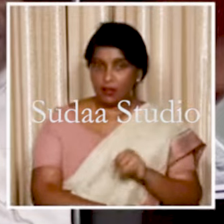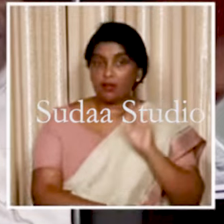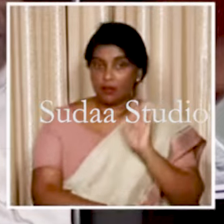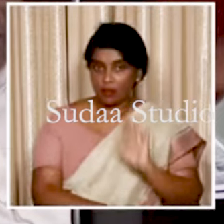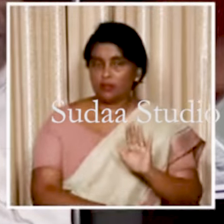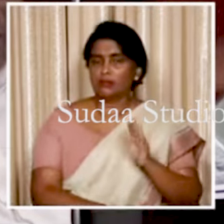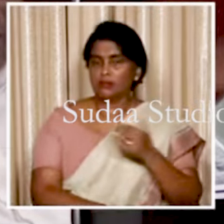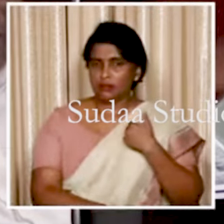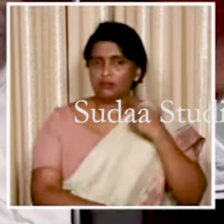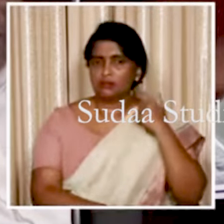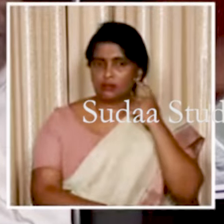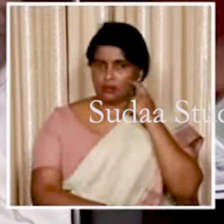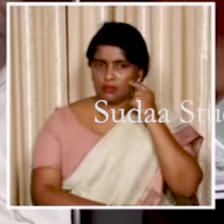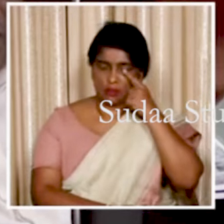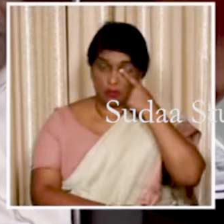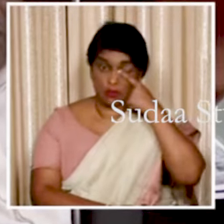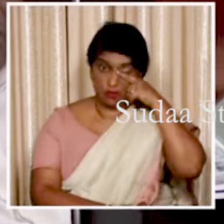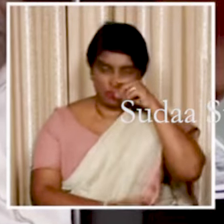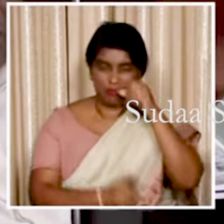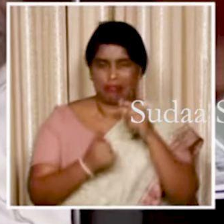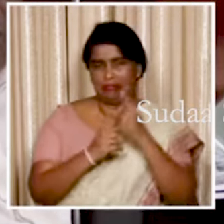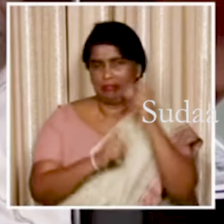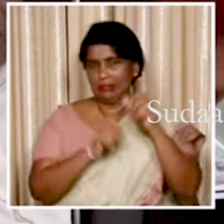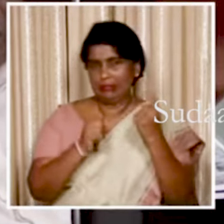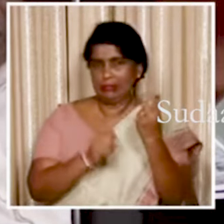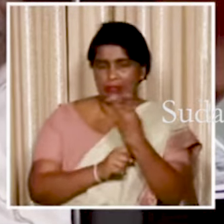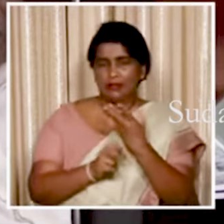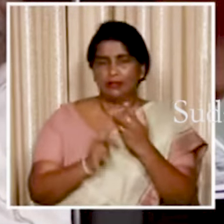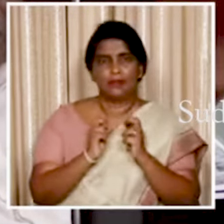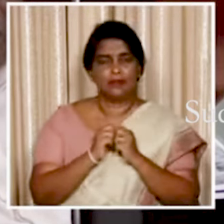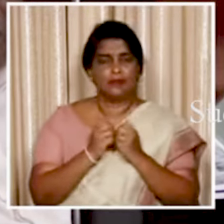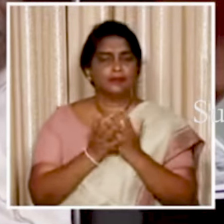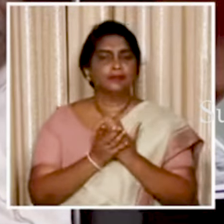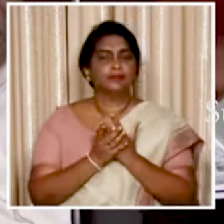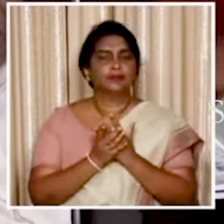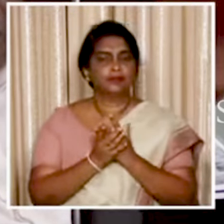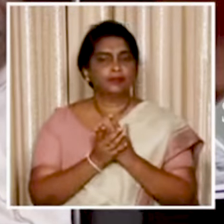මම හිතන්නේ අපිට ඉන්න කීප දෙනෙක් නිසා මේ ප්‍රශ්නේ